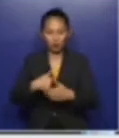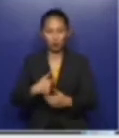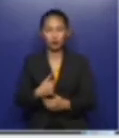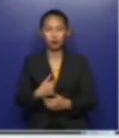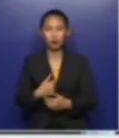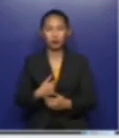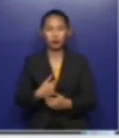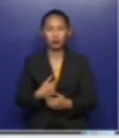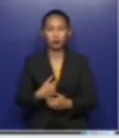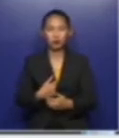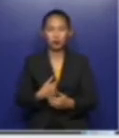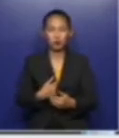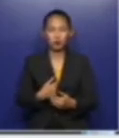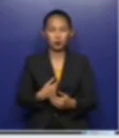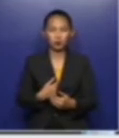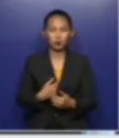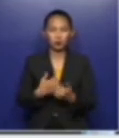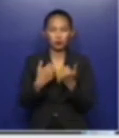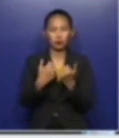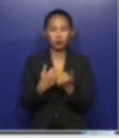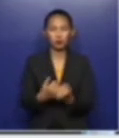ง